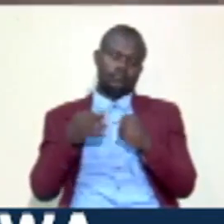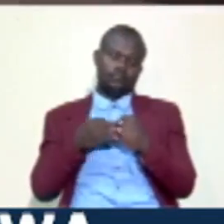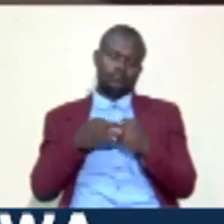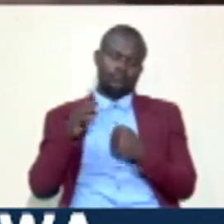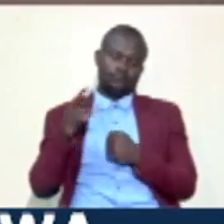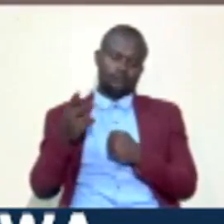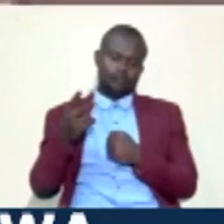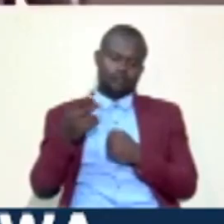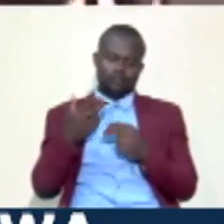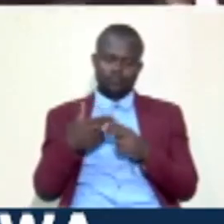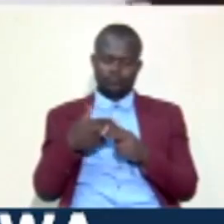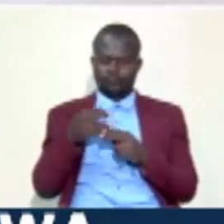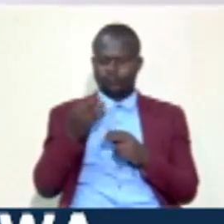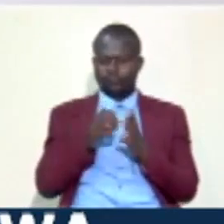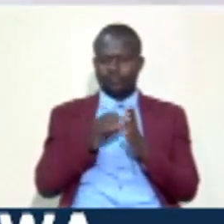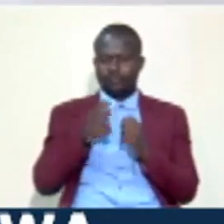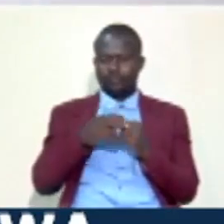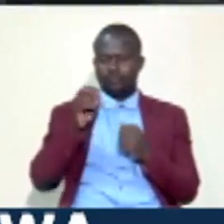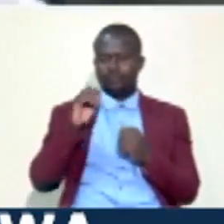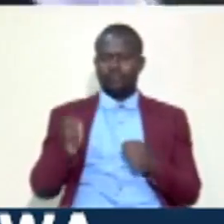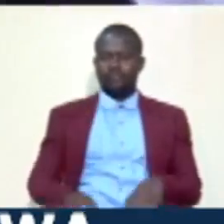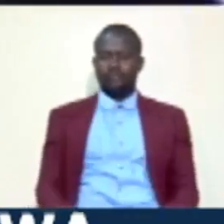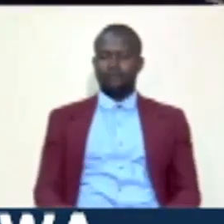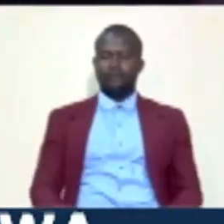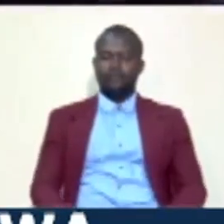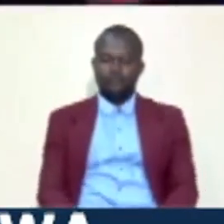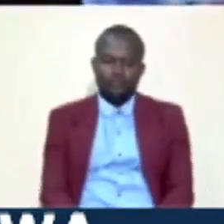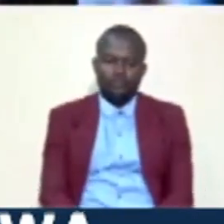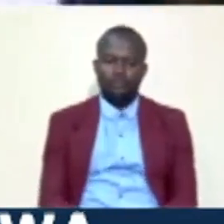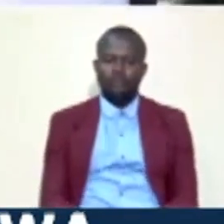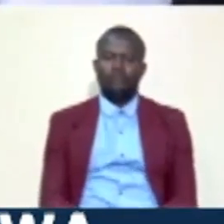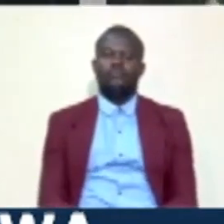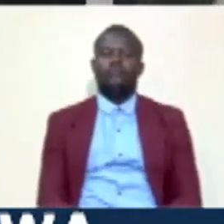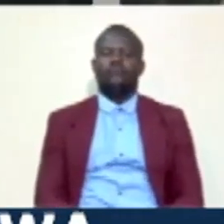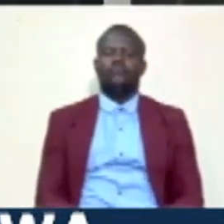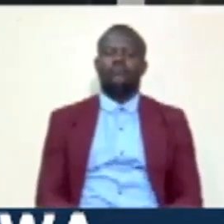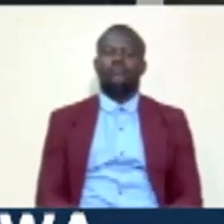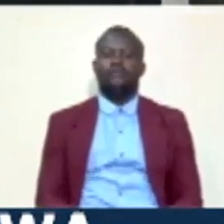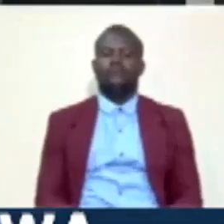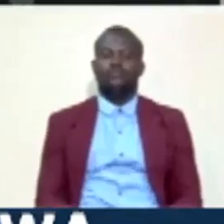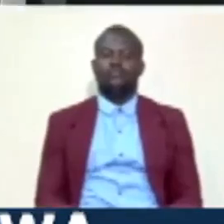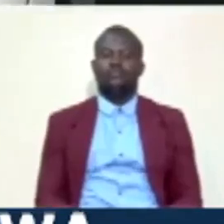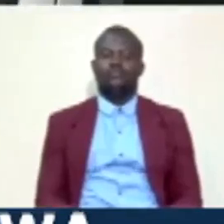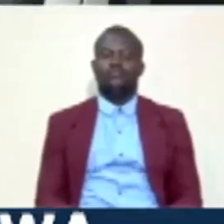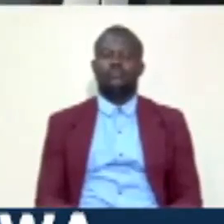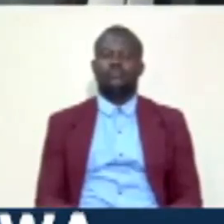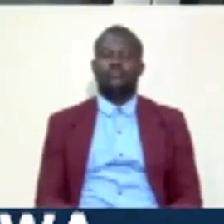2,632,682 bangana na 3.7% Jean Paul Turatsinze, Televiziyo Rwanda, i Kigali.